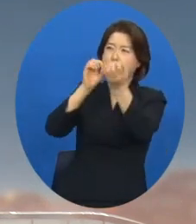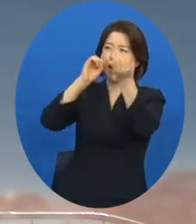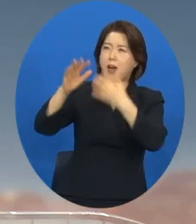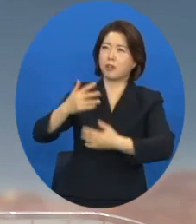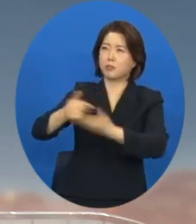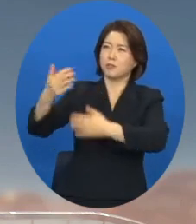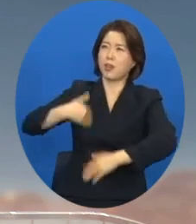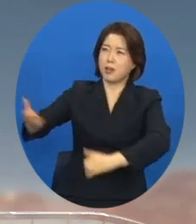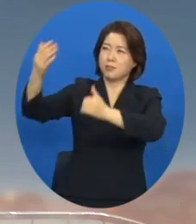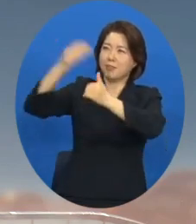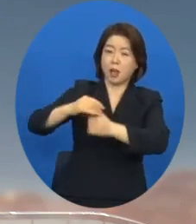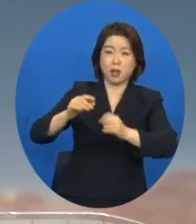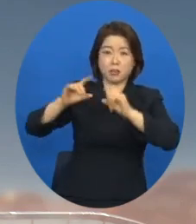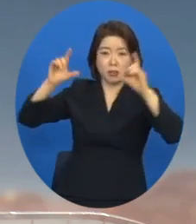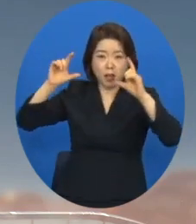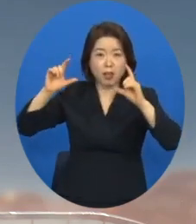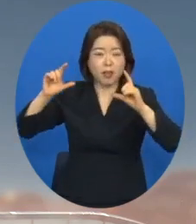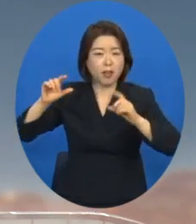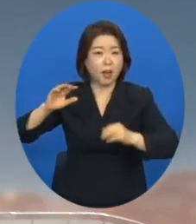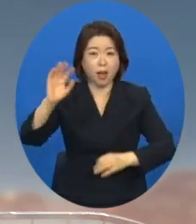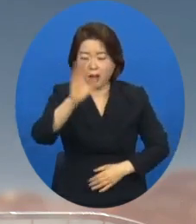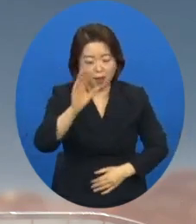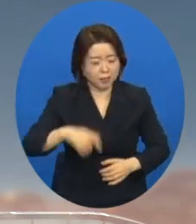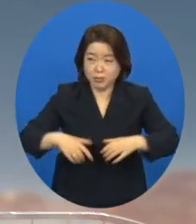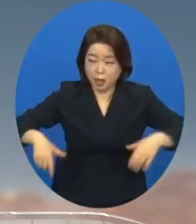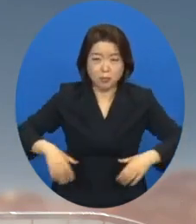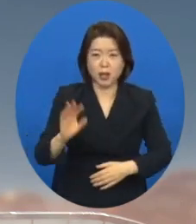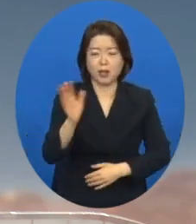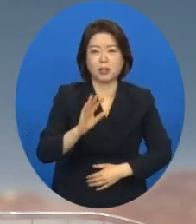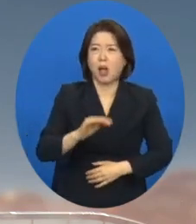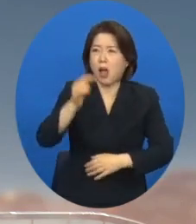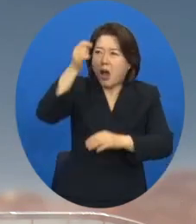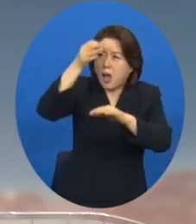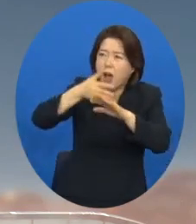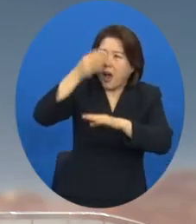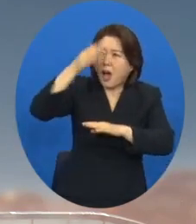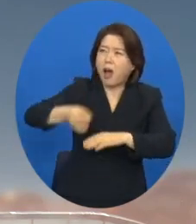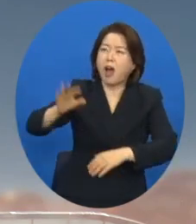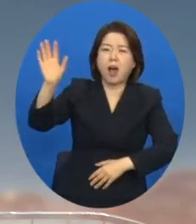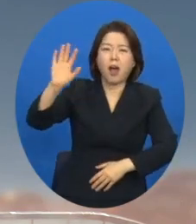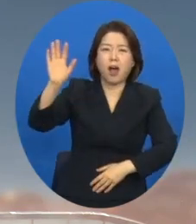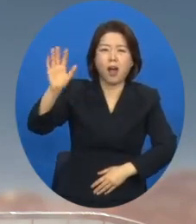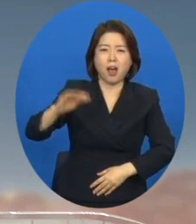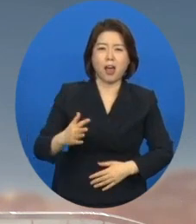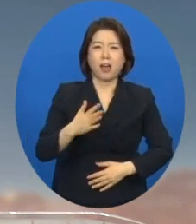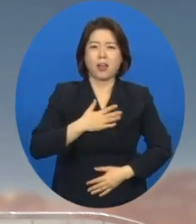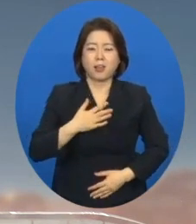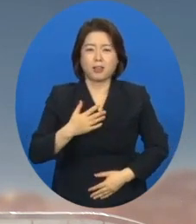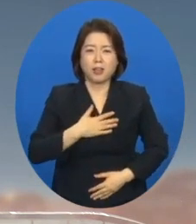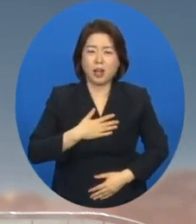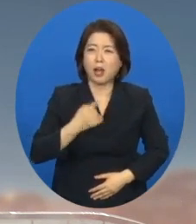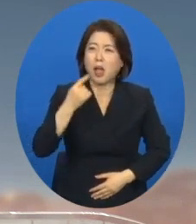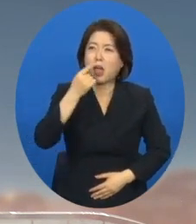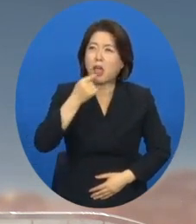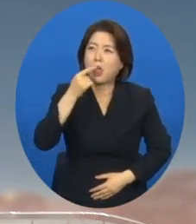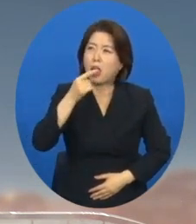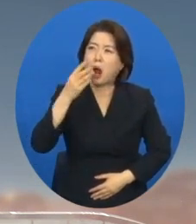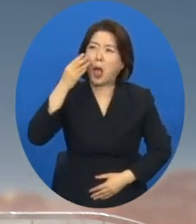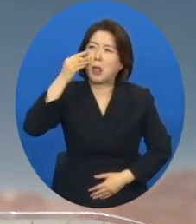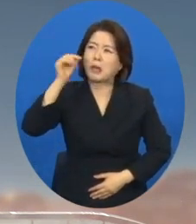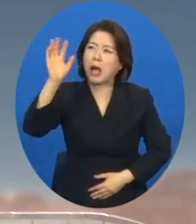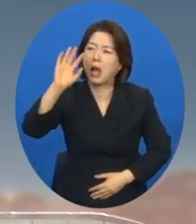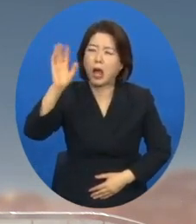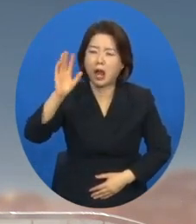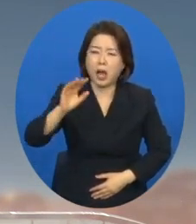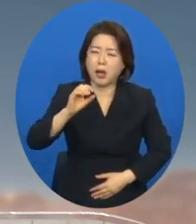저에게 맡기만 주십시오 이렇게 했죠. 아니요, I'm sorry 하나님 죄송합니다. 저는 혀가 뻣뻣하고